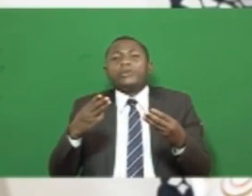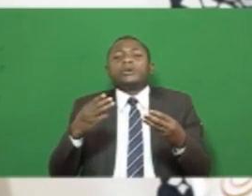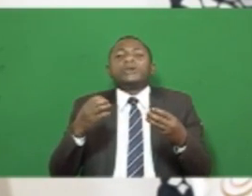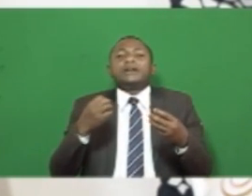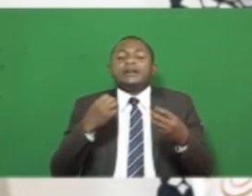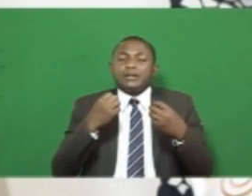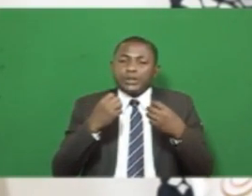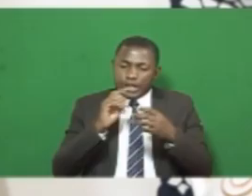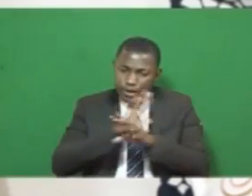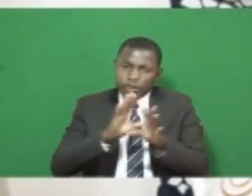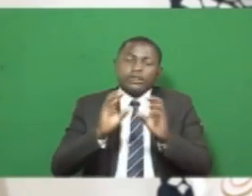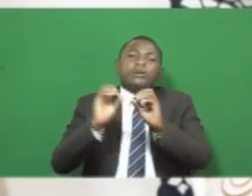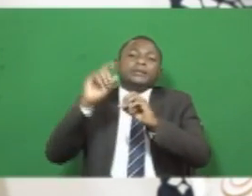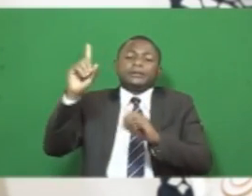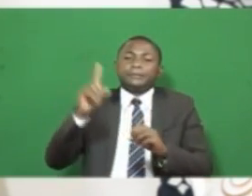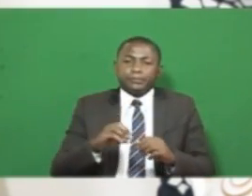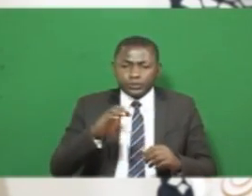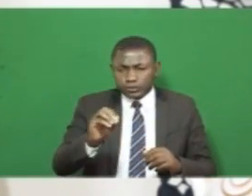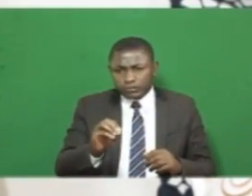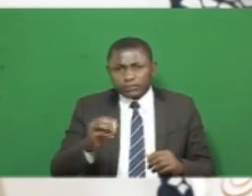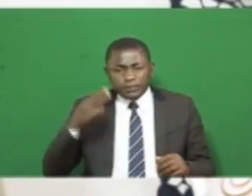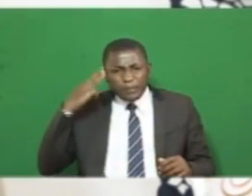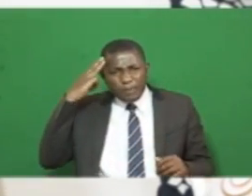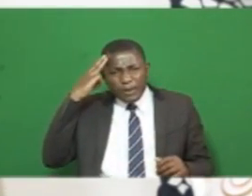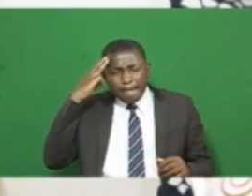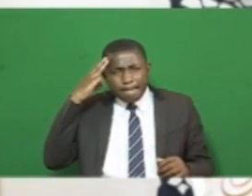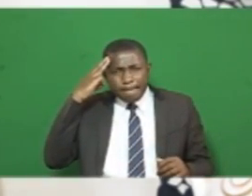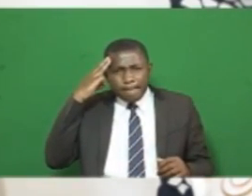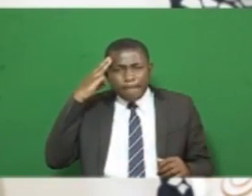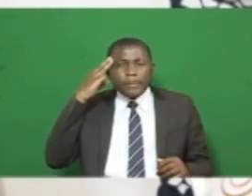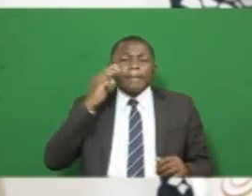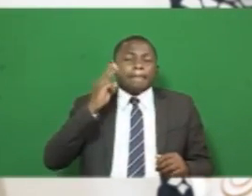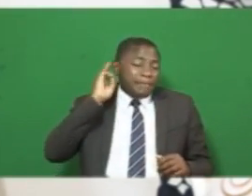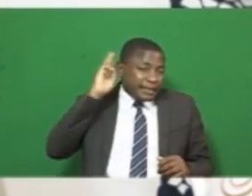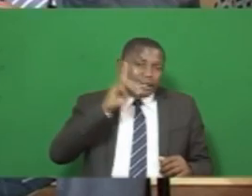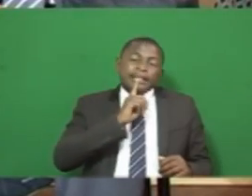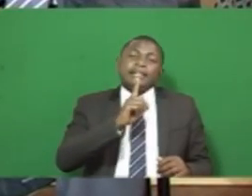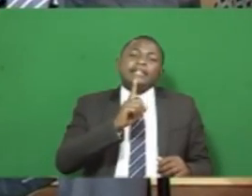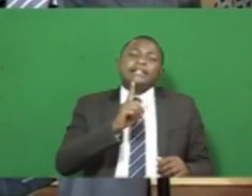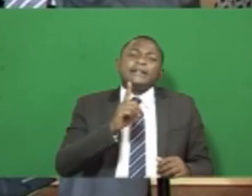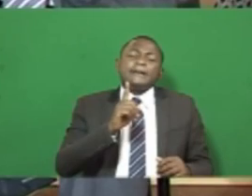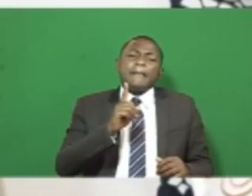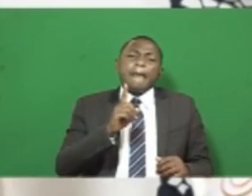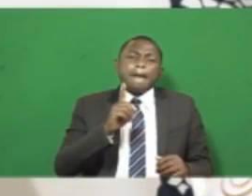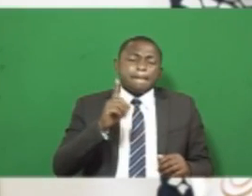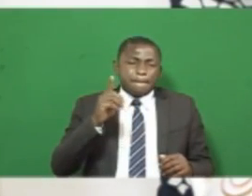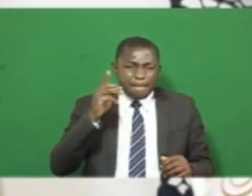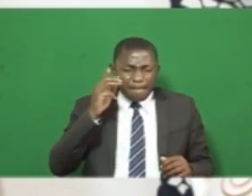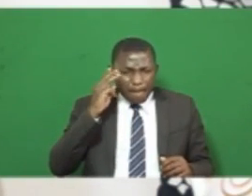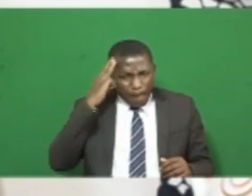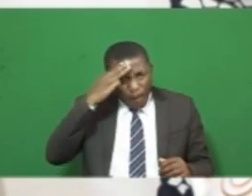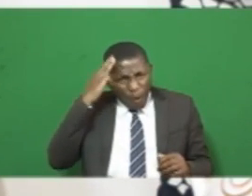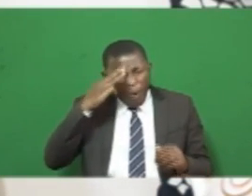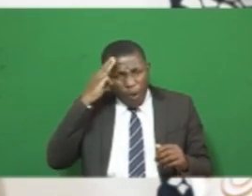iye mutsamba dzapo. Yes. Mune dzimwe ndima dzakaoma kunzwisisa. Alright. Saka dziri